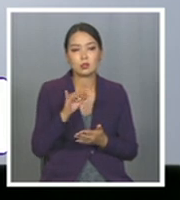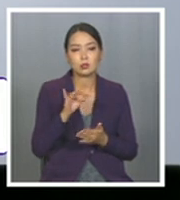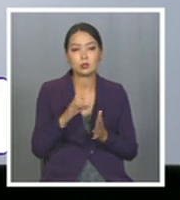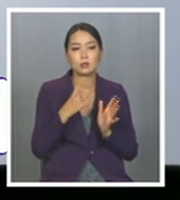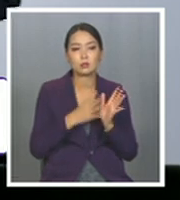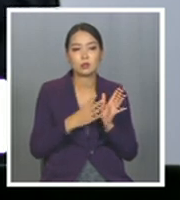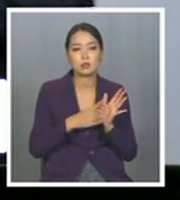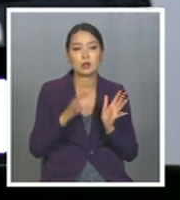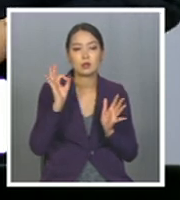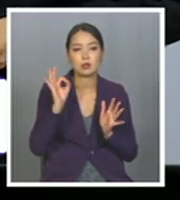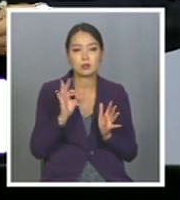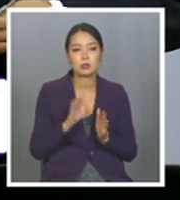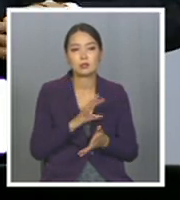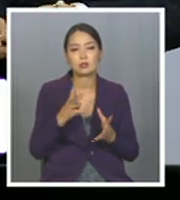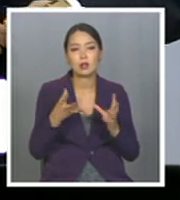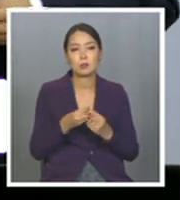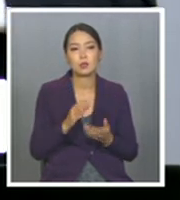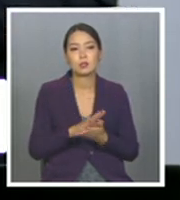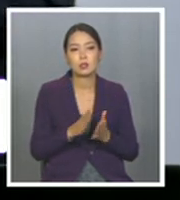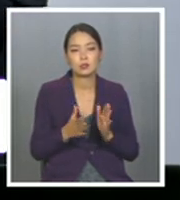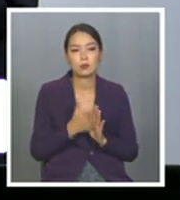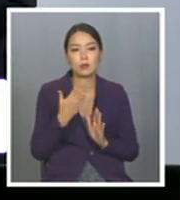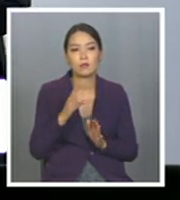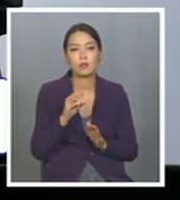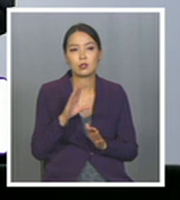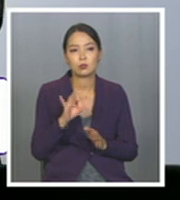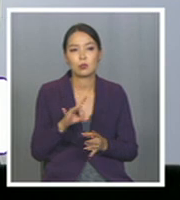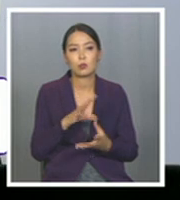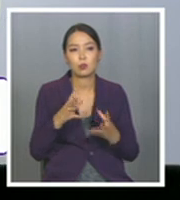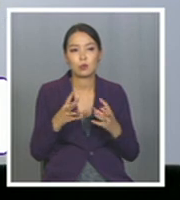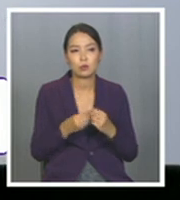Енді жалпы жағдайда бұлардың векторларының қосындысы